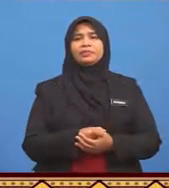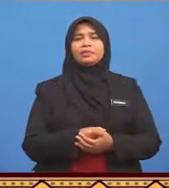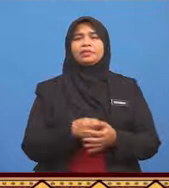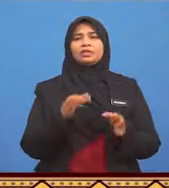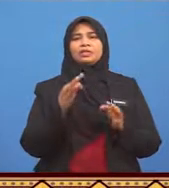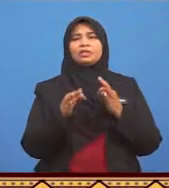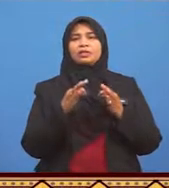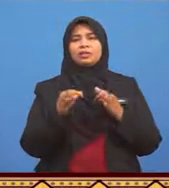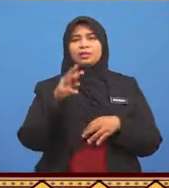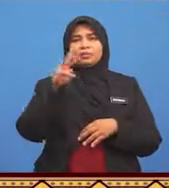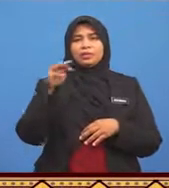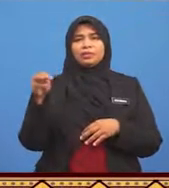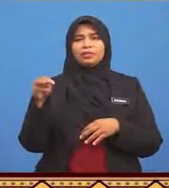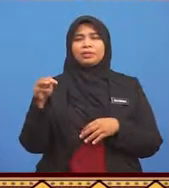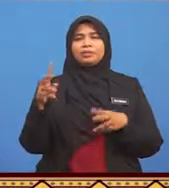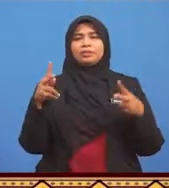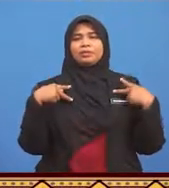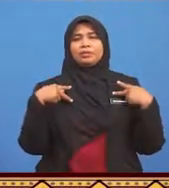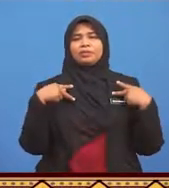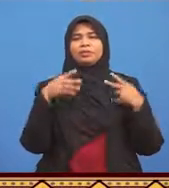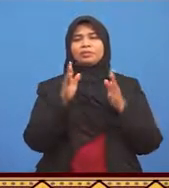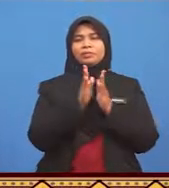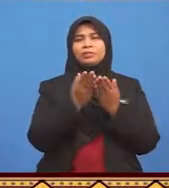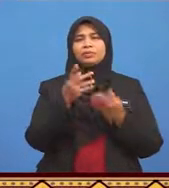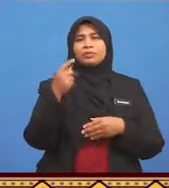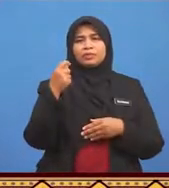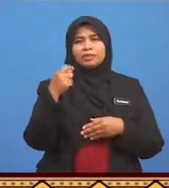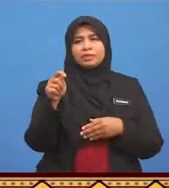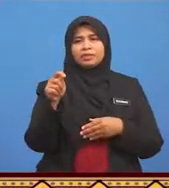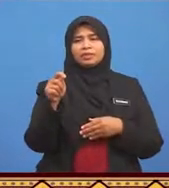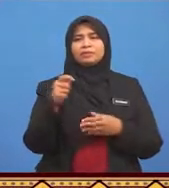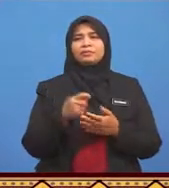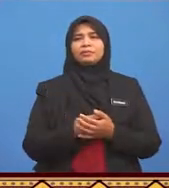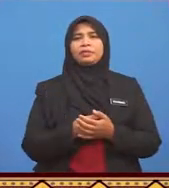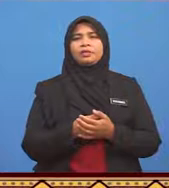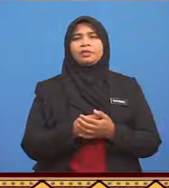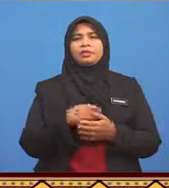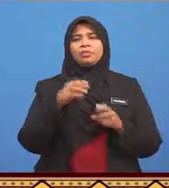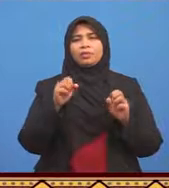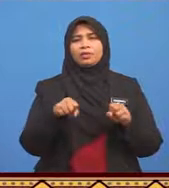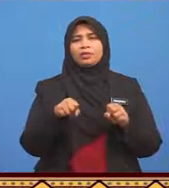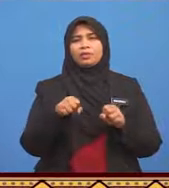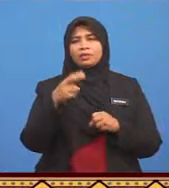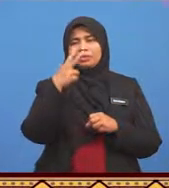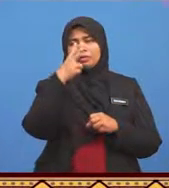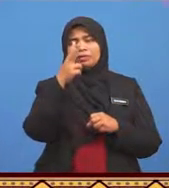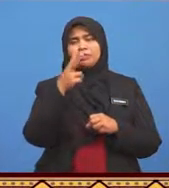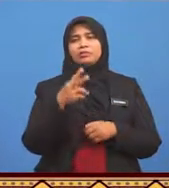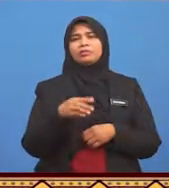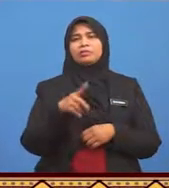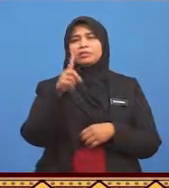Sekiranya murid-murid mempunyai buku teks Pendidikan Syariah Islamiah Tingkatan 5, bolehlah merujuk muka